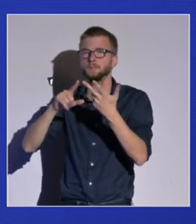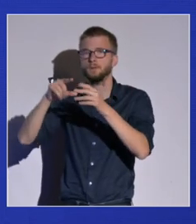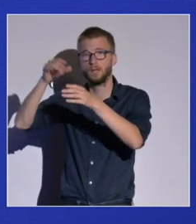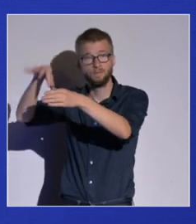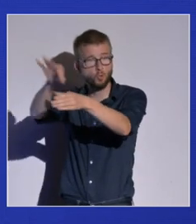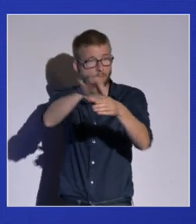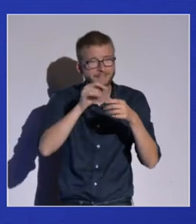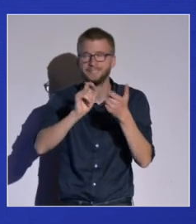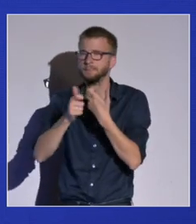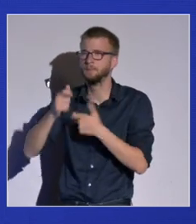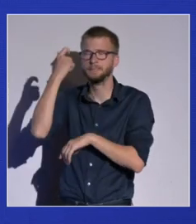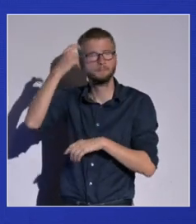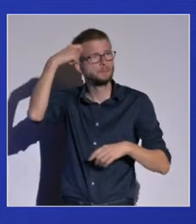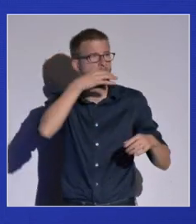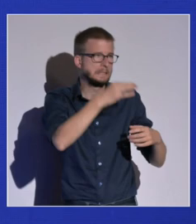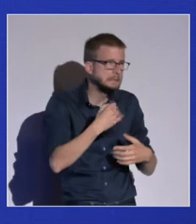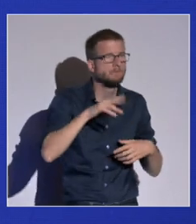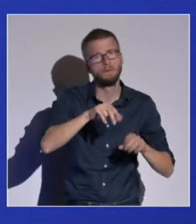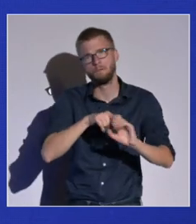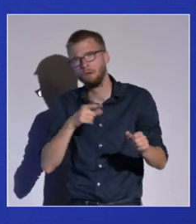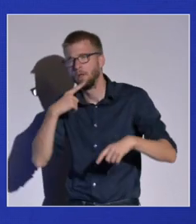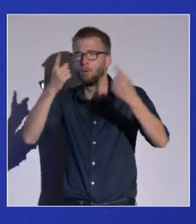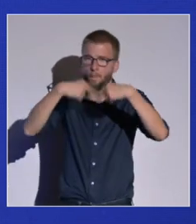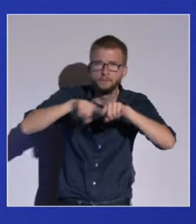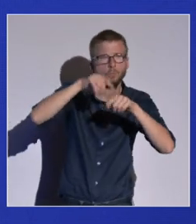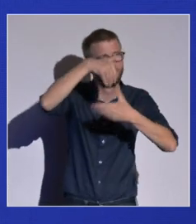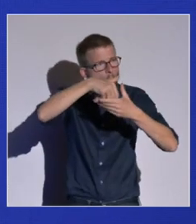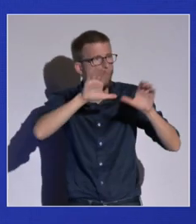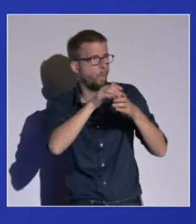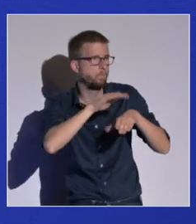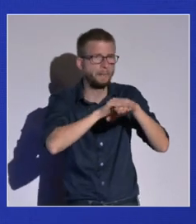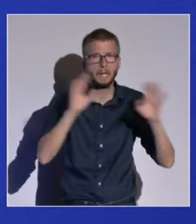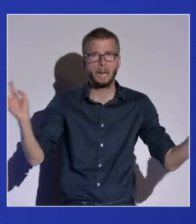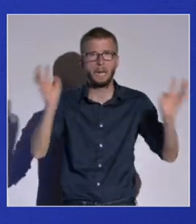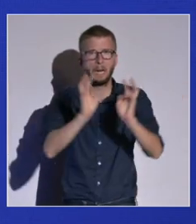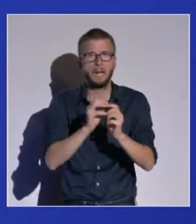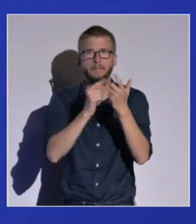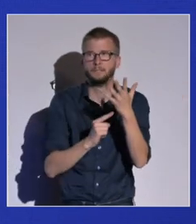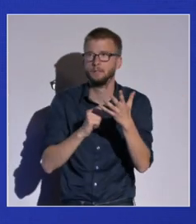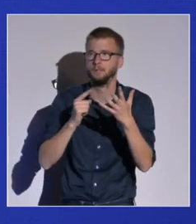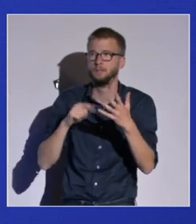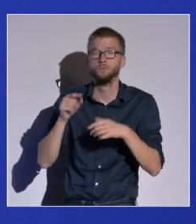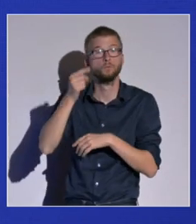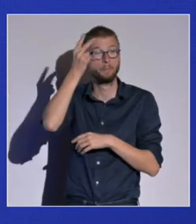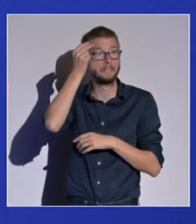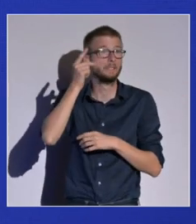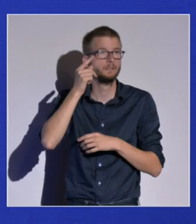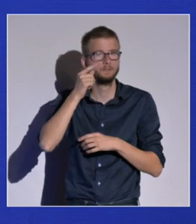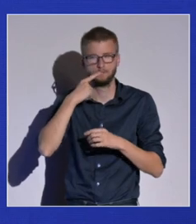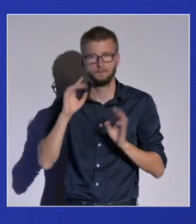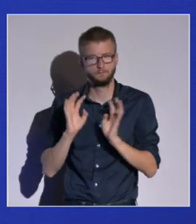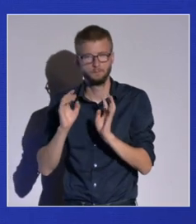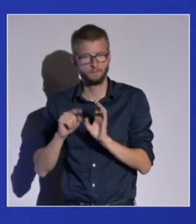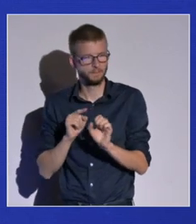République a dit on va faire ça dans des commissions transpartisanes, tout le monde a compris que c'était pour laisser faire ou ne pas faire à d'autres. Mais